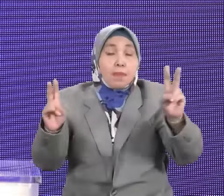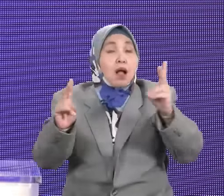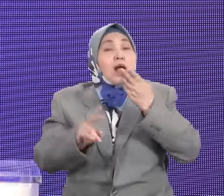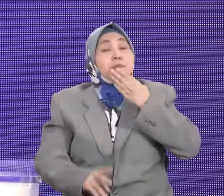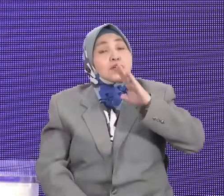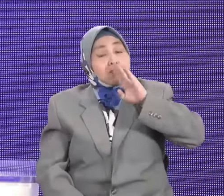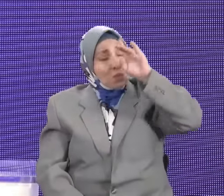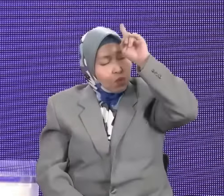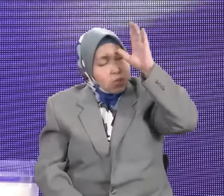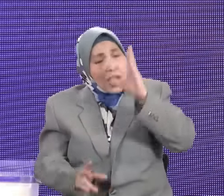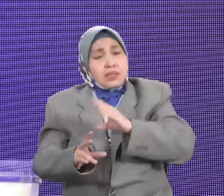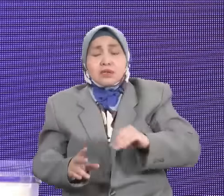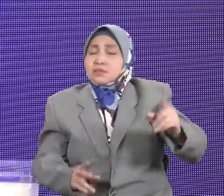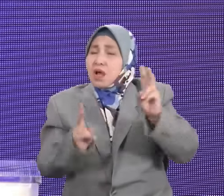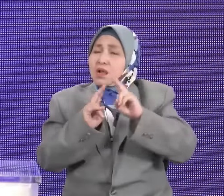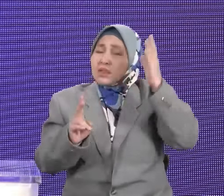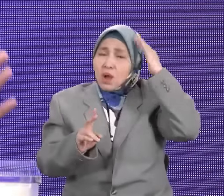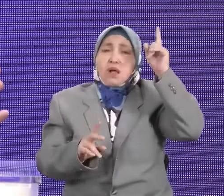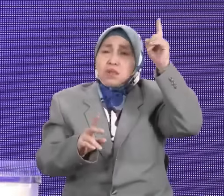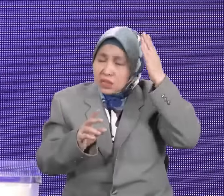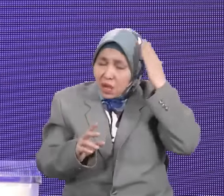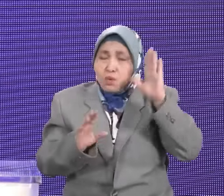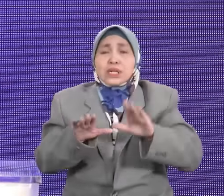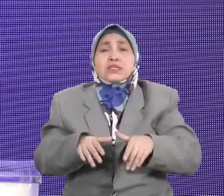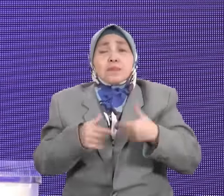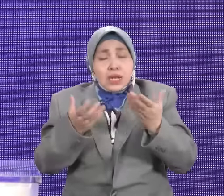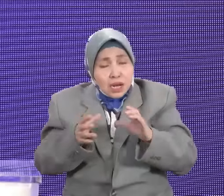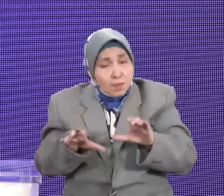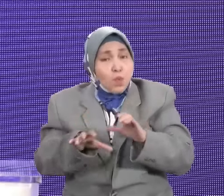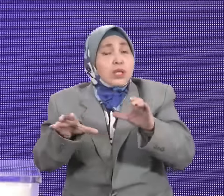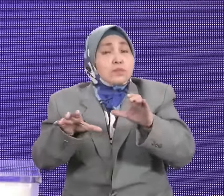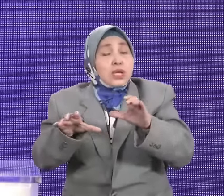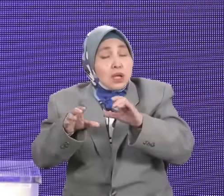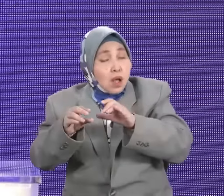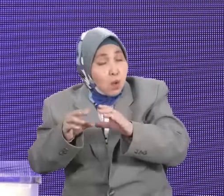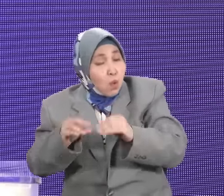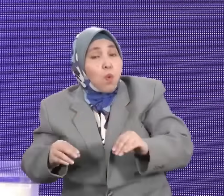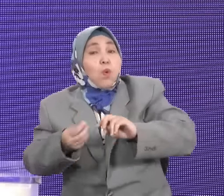dan Allah ini amat mengetahui Allah tahu macam mana handle Ya Allah tahu Masyaallah